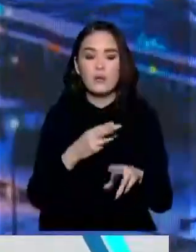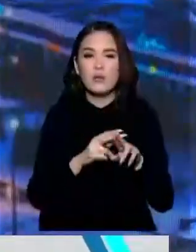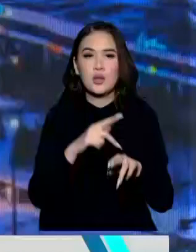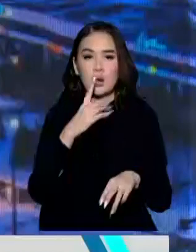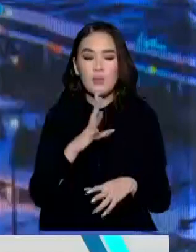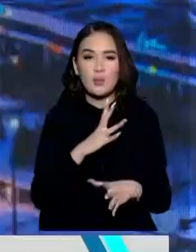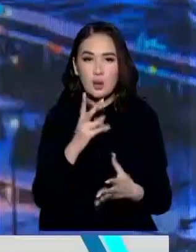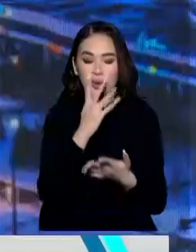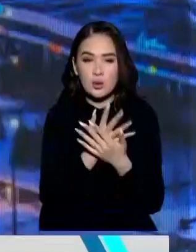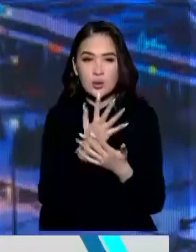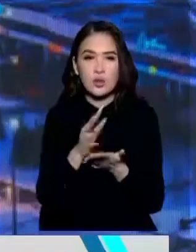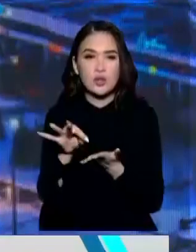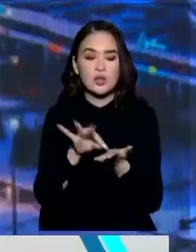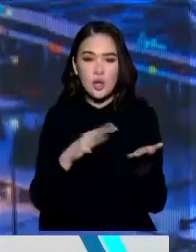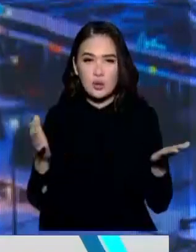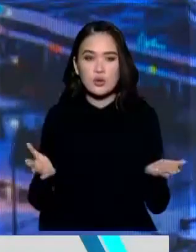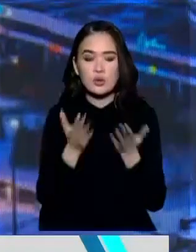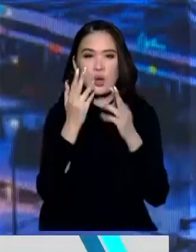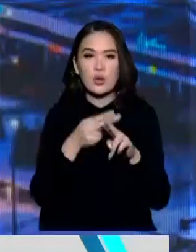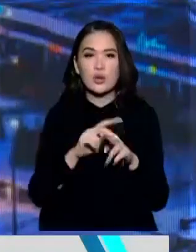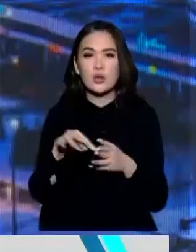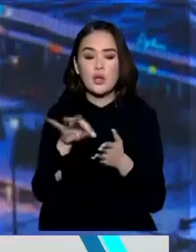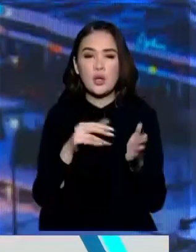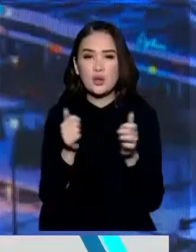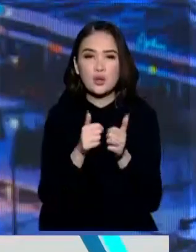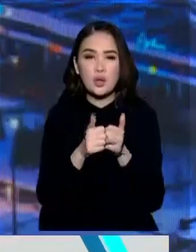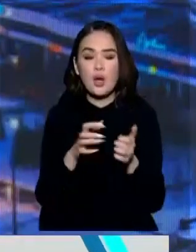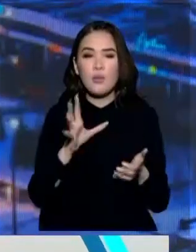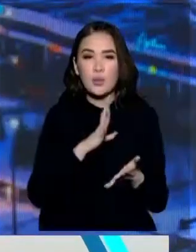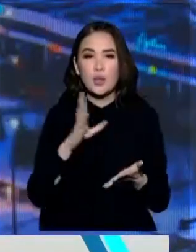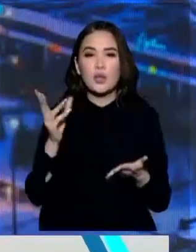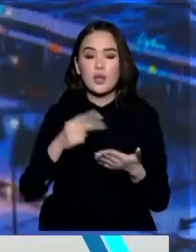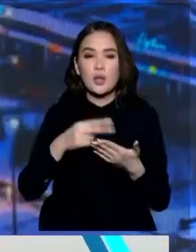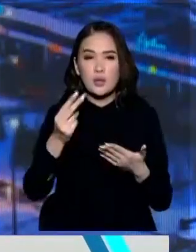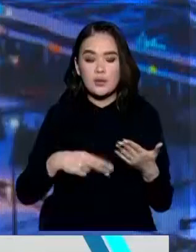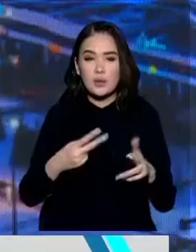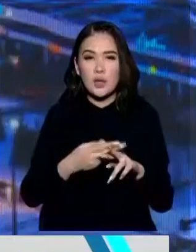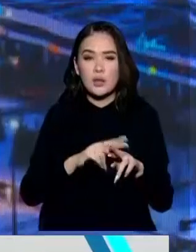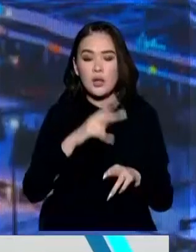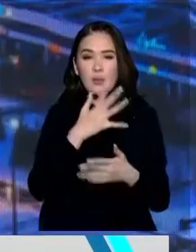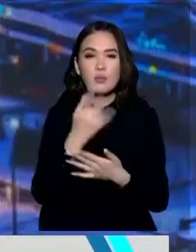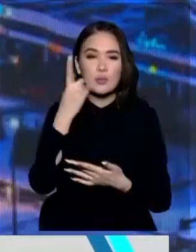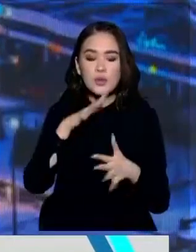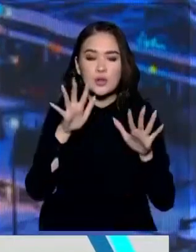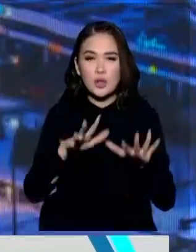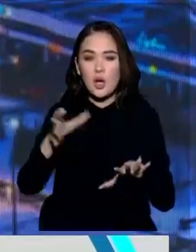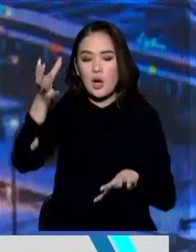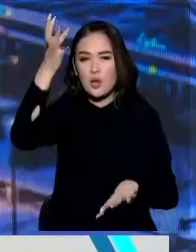көрсетіп бергенде бірден қолдап өзінің жанында осындай кеңесті құрып алды. Бұл нені береді? Біріншіден